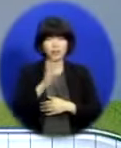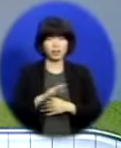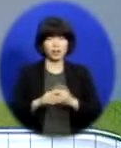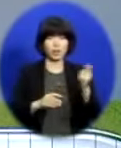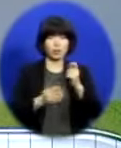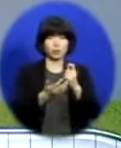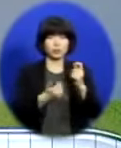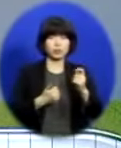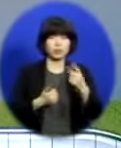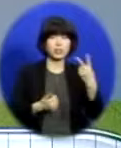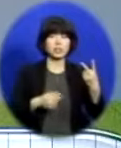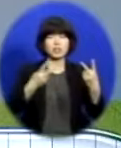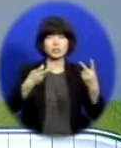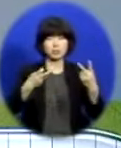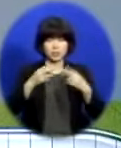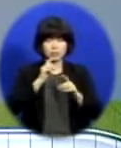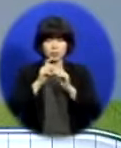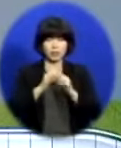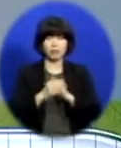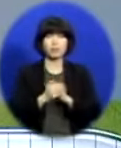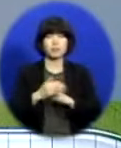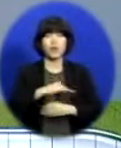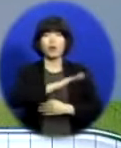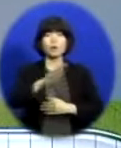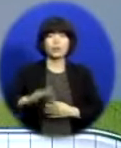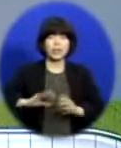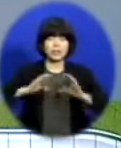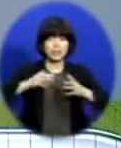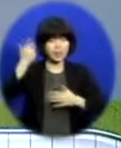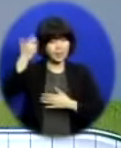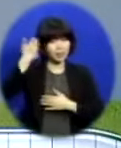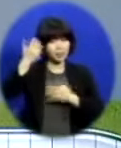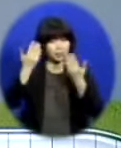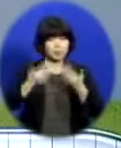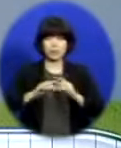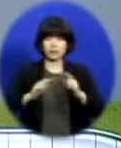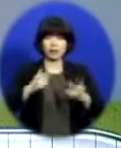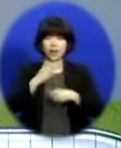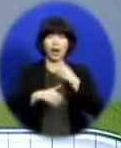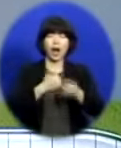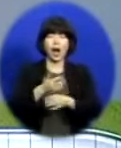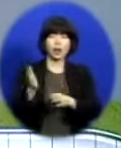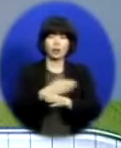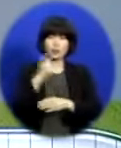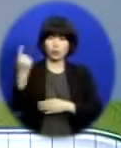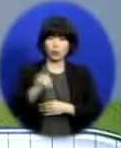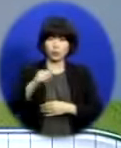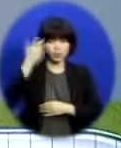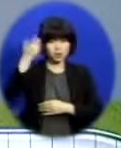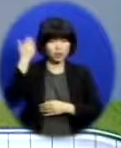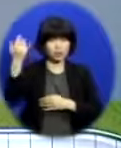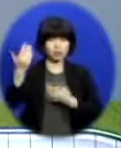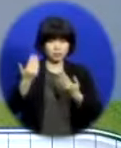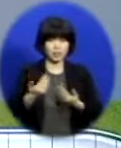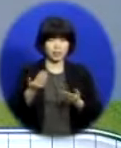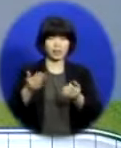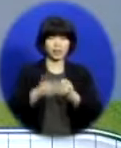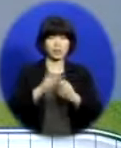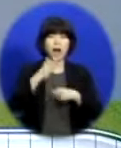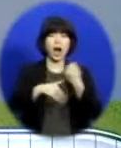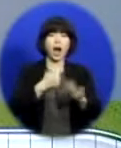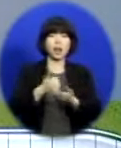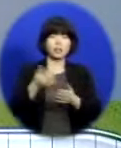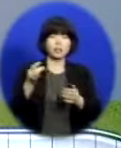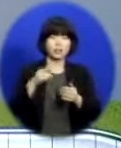2장 12절에 우리가 세상의 영을 받지 않고 하나님께 온을 받았으니 하나님께서 은혜로 주신